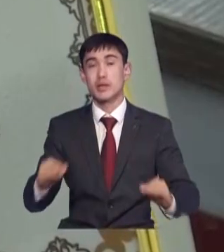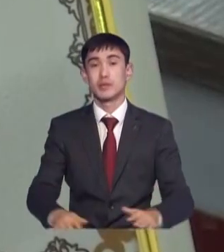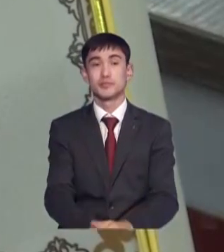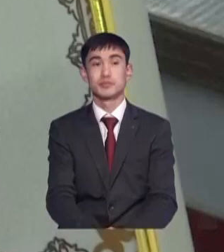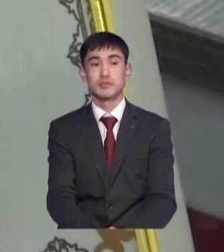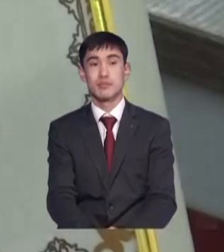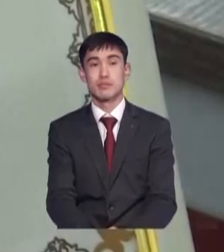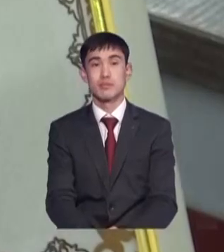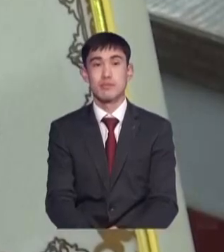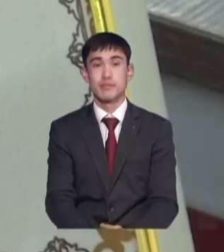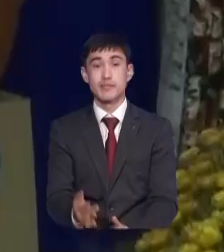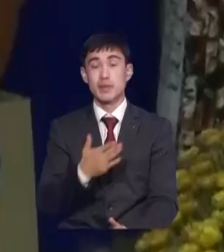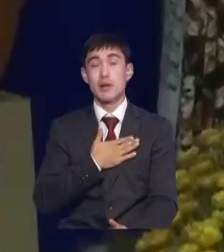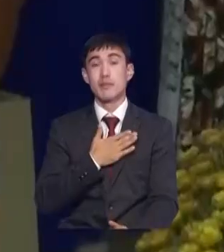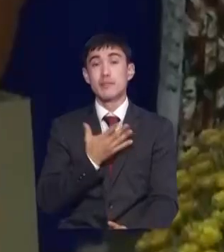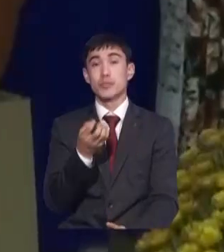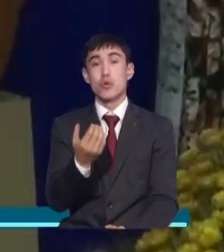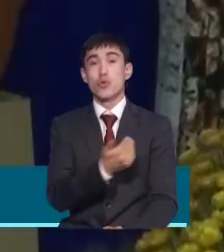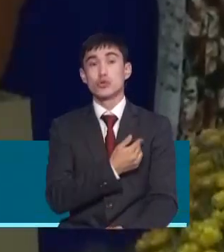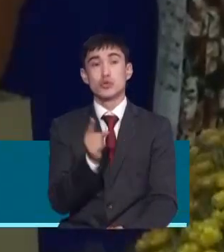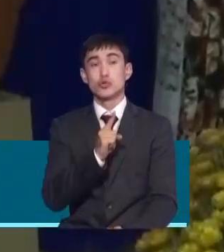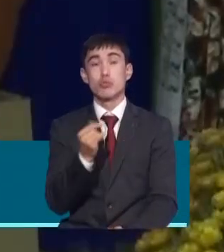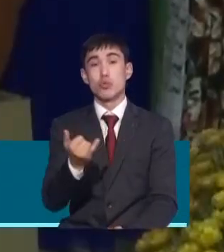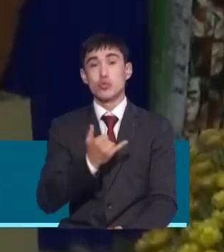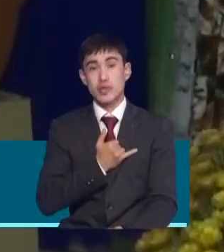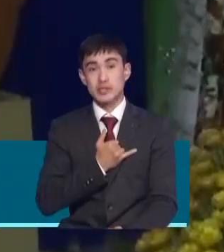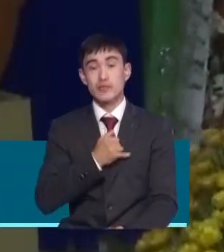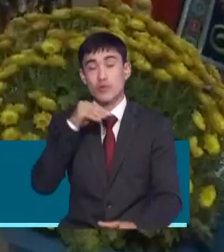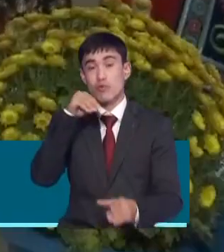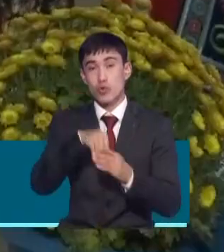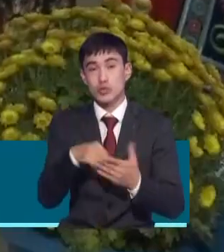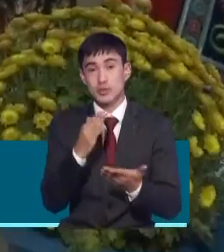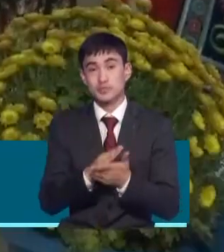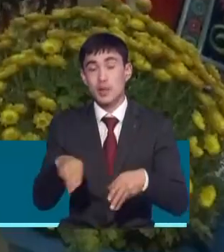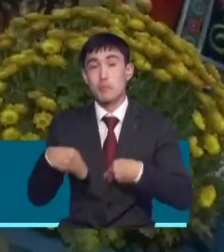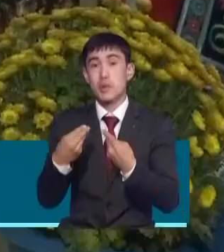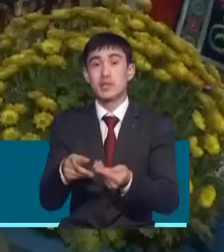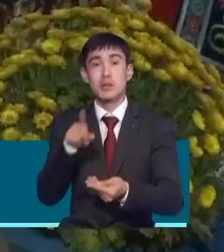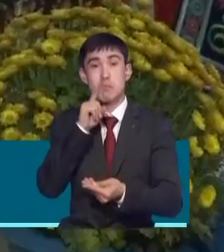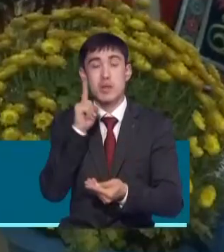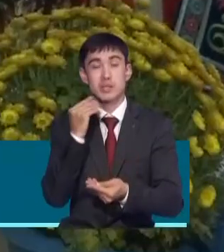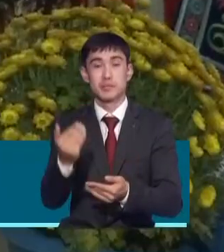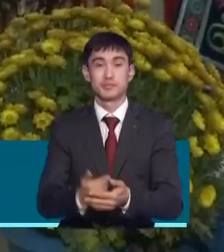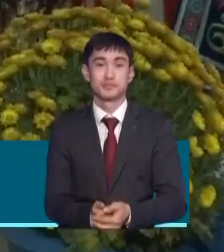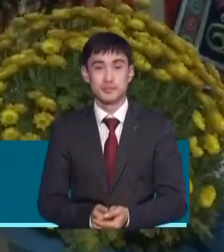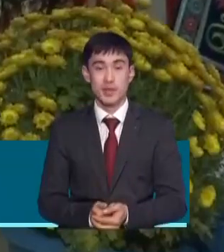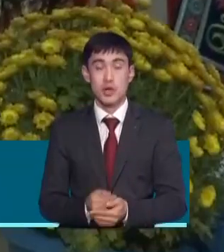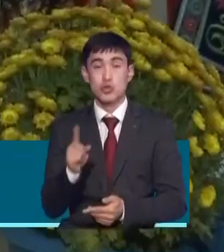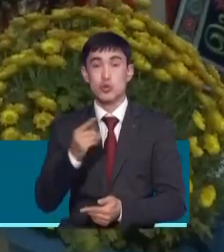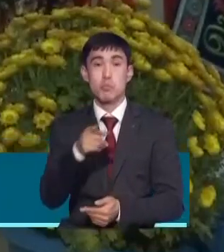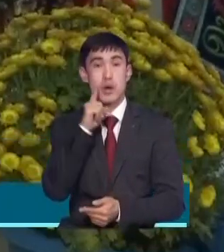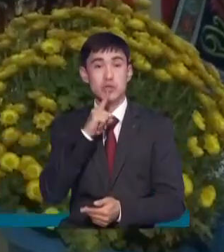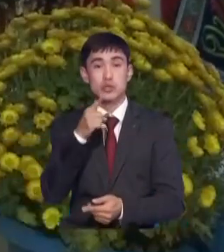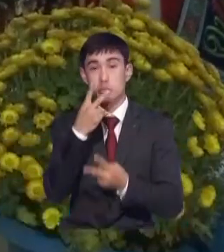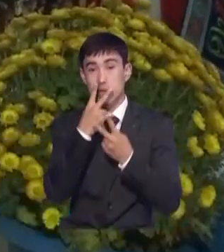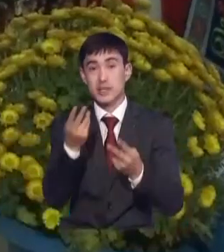поколению. Нам еще хочется, чтобы то, что у нас вложено, передать молодому поколению, чтобы